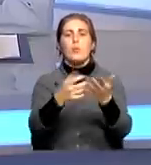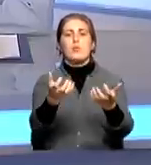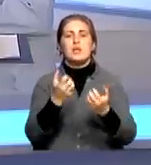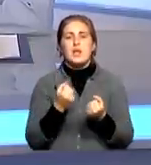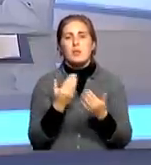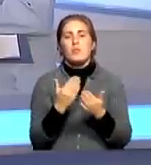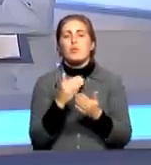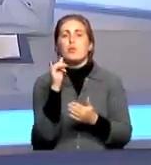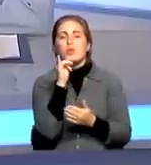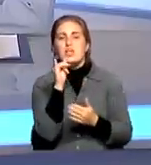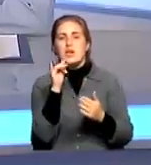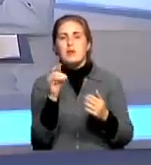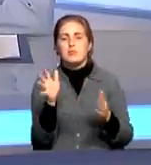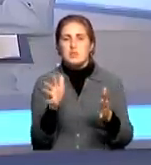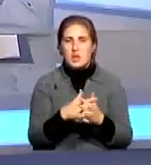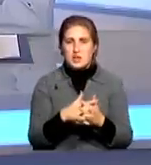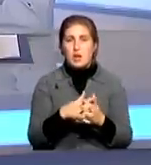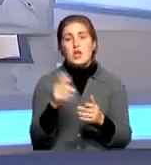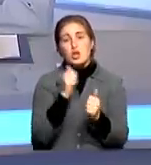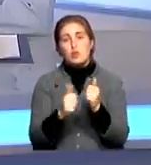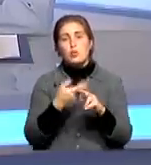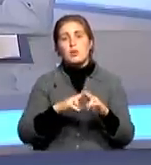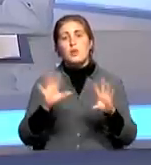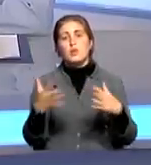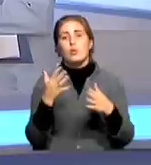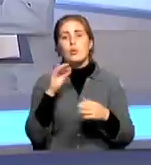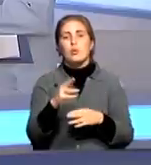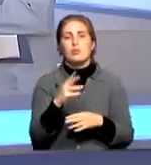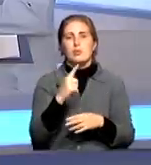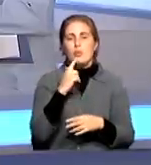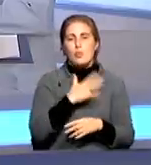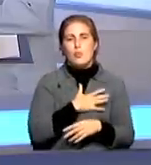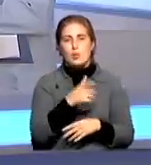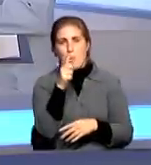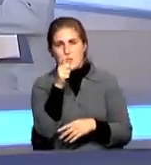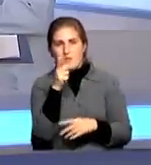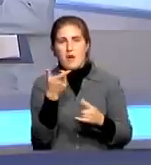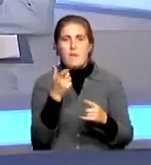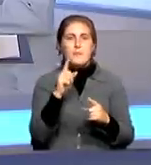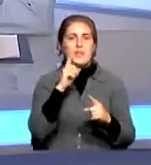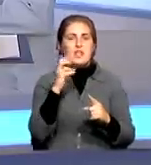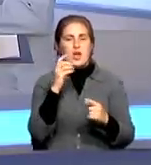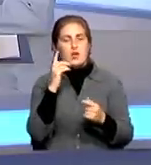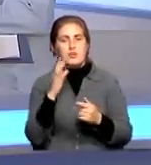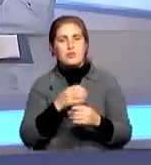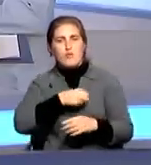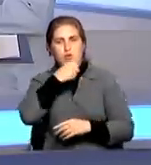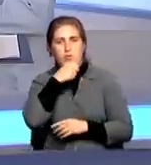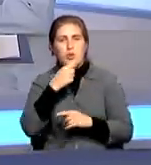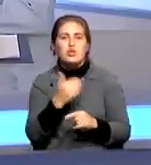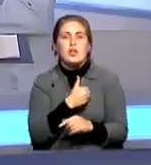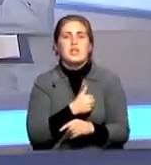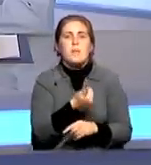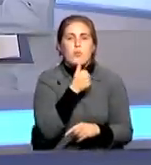например, курительной смеси. Зачастую это происходит из любопытства, несовершеннолетнем возрасте, желание